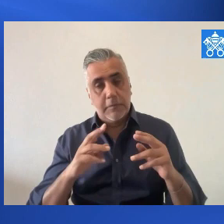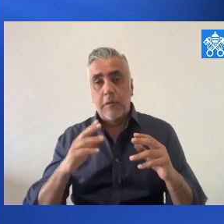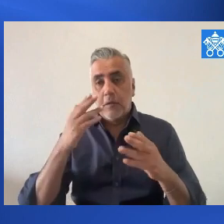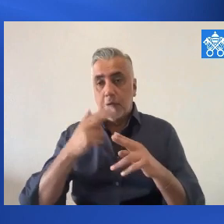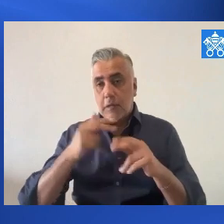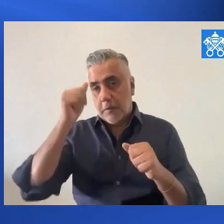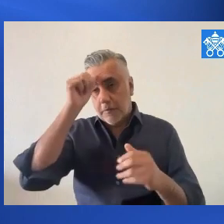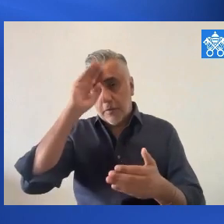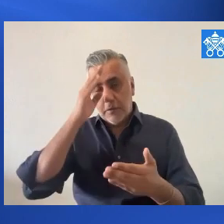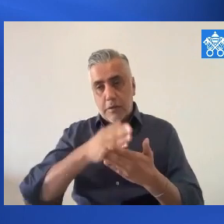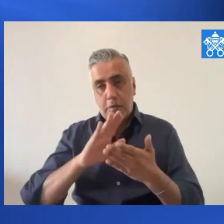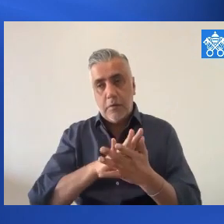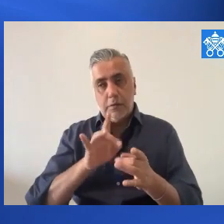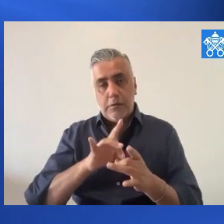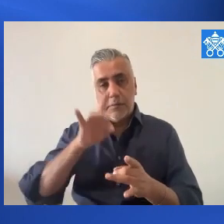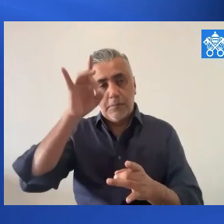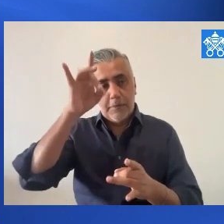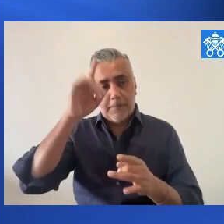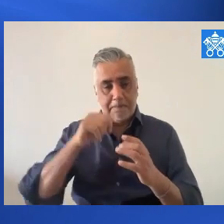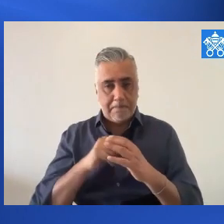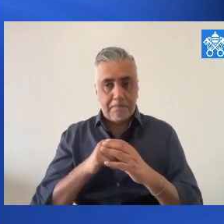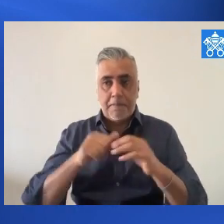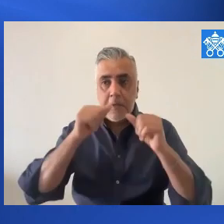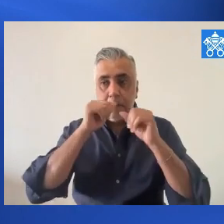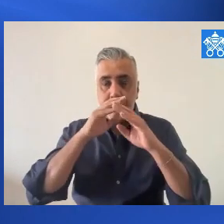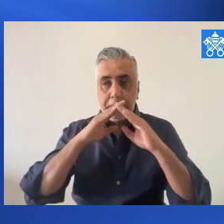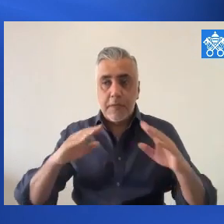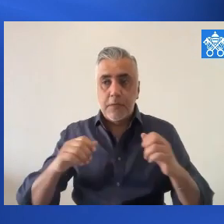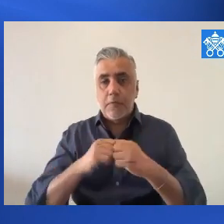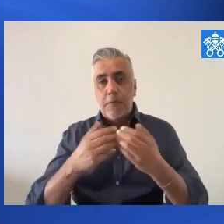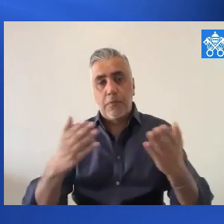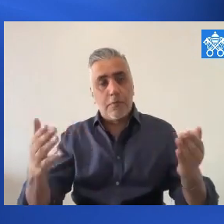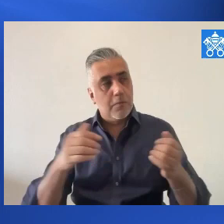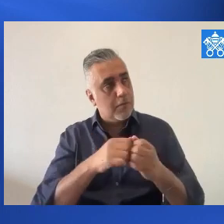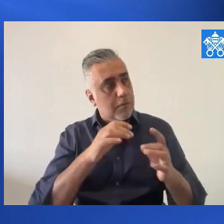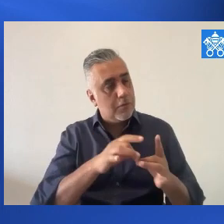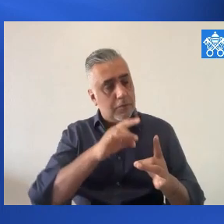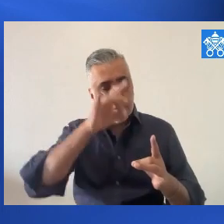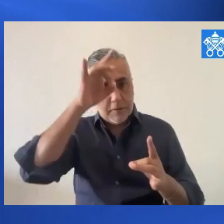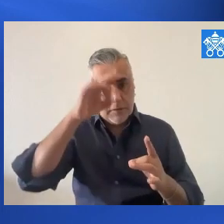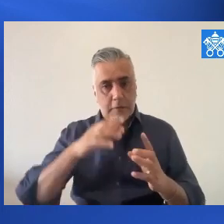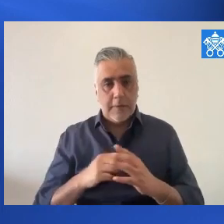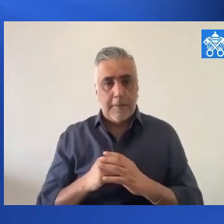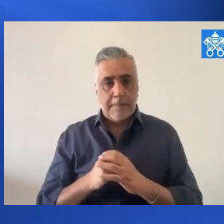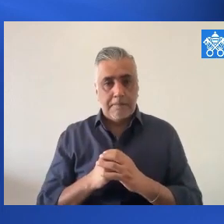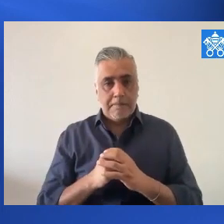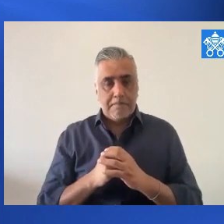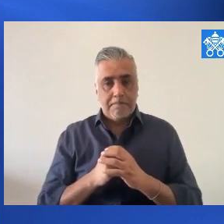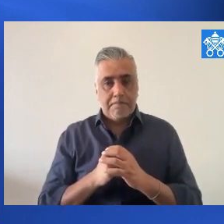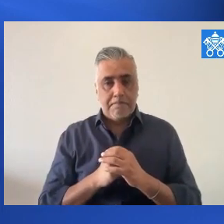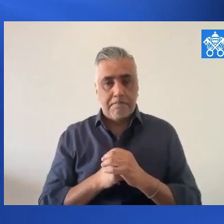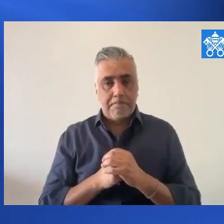dispose ourselves to welcome this. In nome del Padre, del Figlio e dello Spirito Santo. La pace sia con